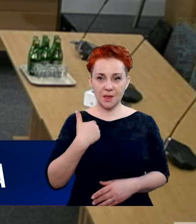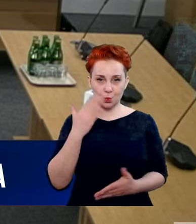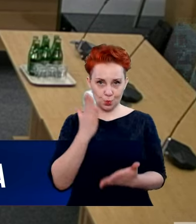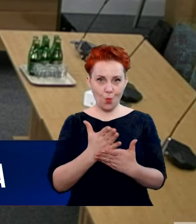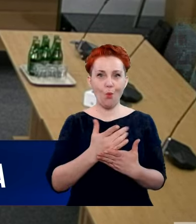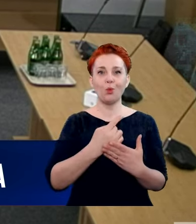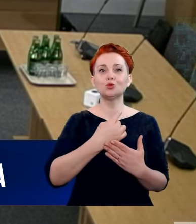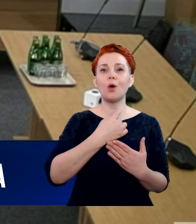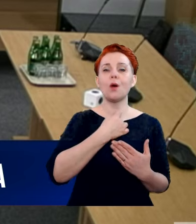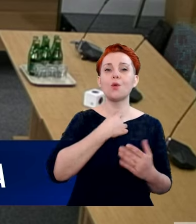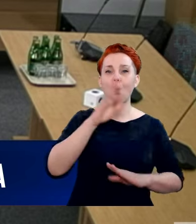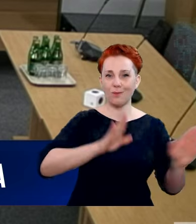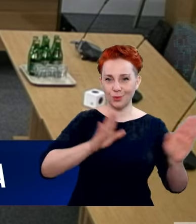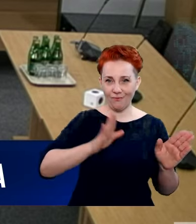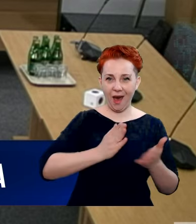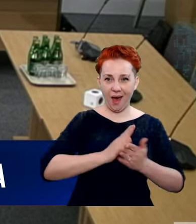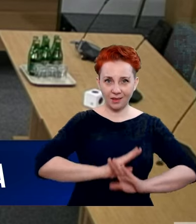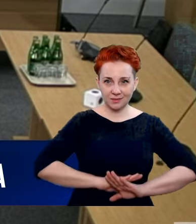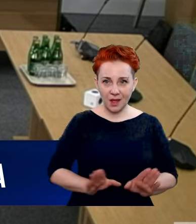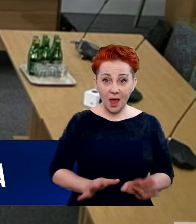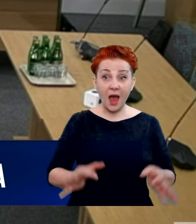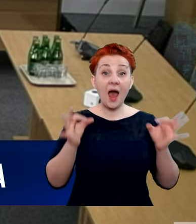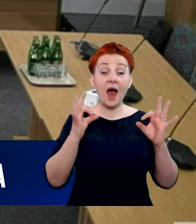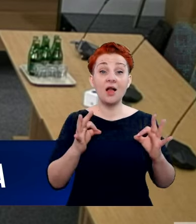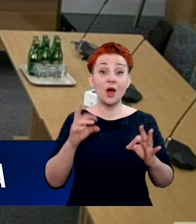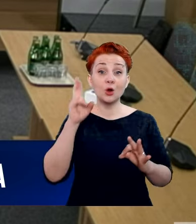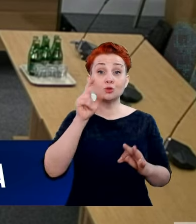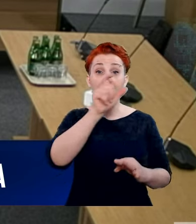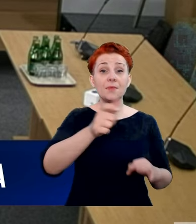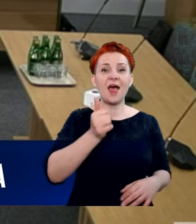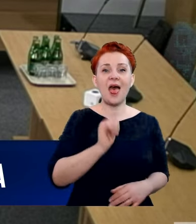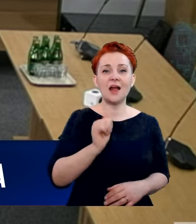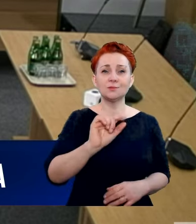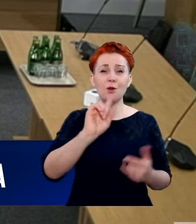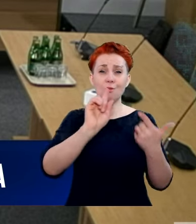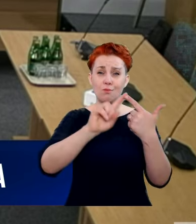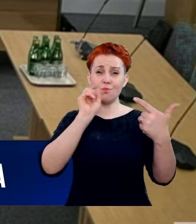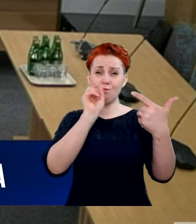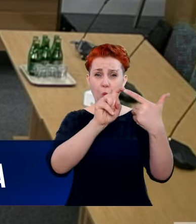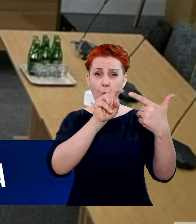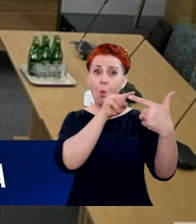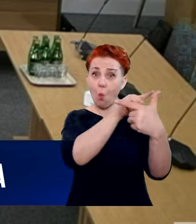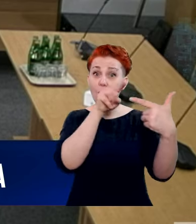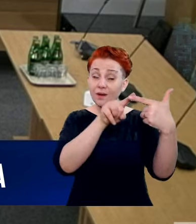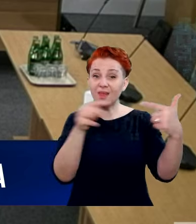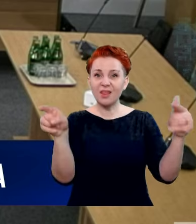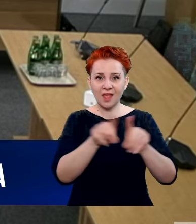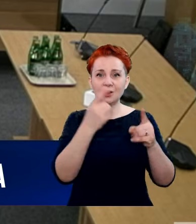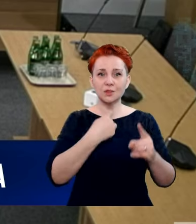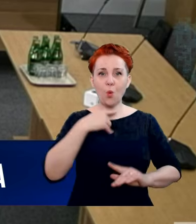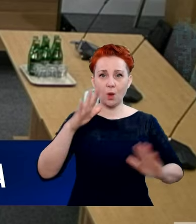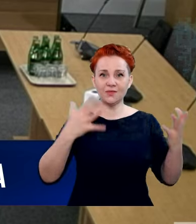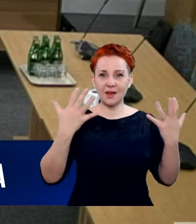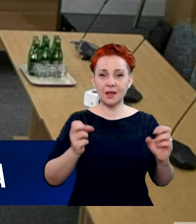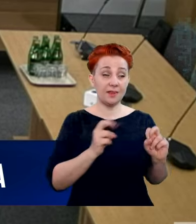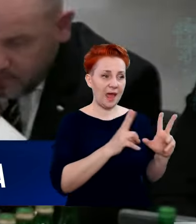głosowany. Teraz rozumiem, że panów ekspertów z punktu drugiego waszego wniosku również chcecie panowie głosować w tej chwili, tak? Tak,